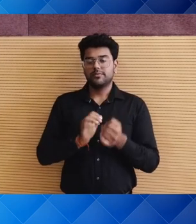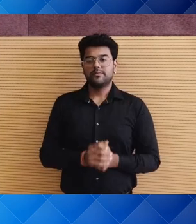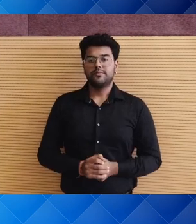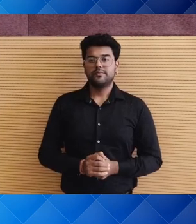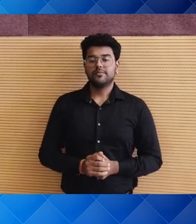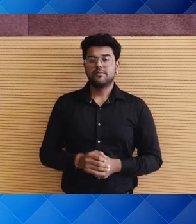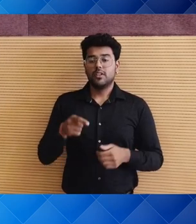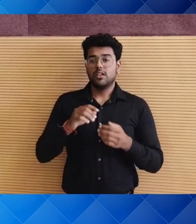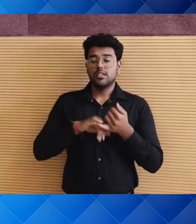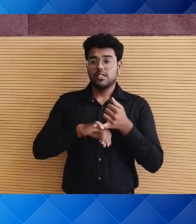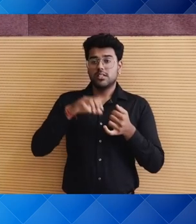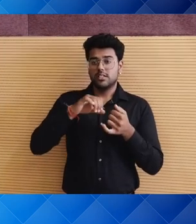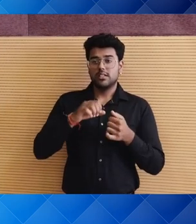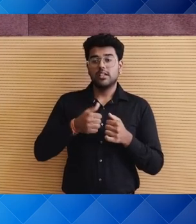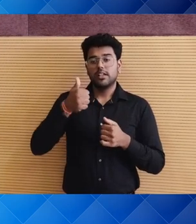सेक्रेटरी स्कूल्स